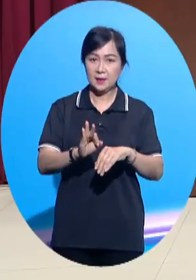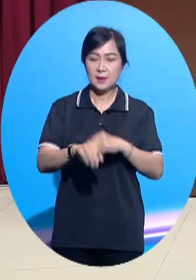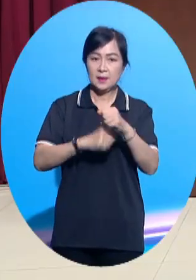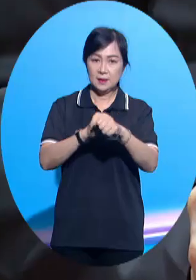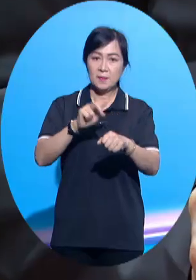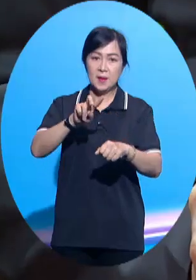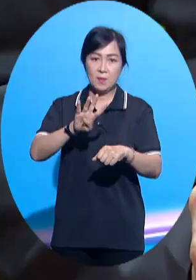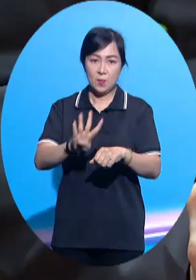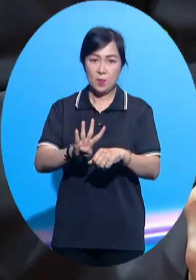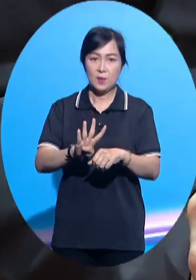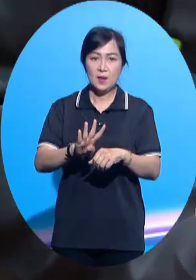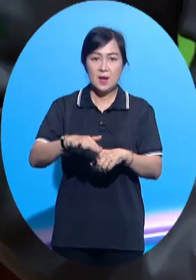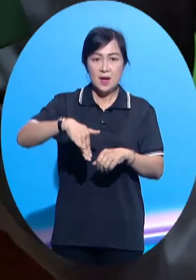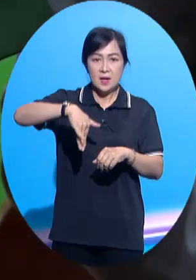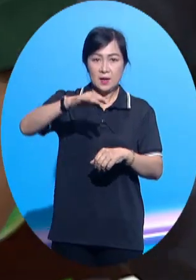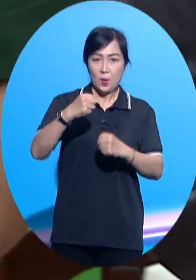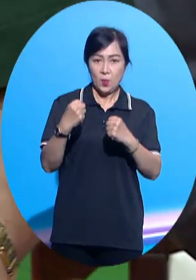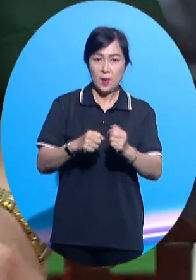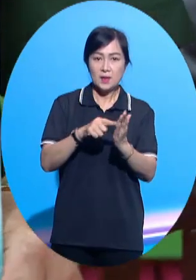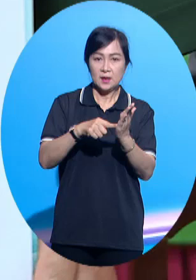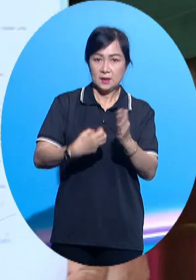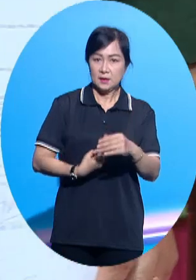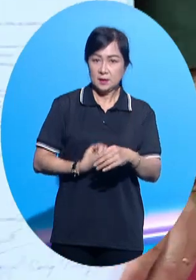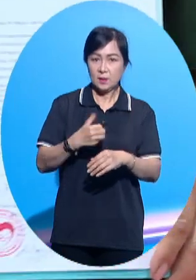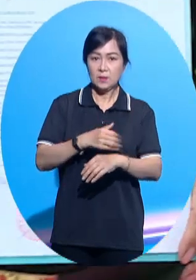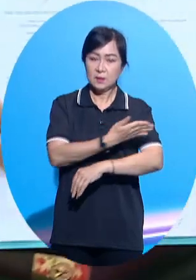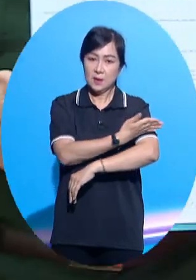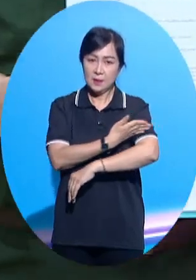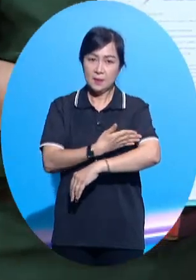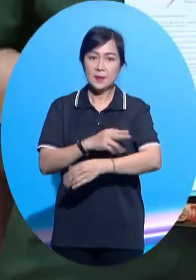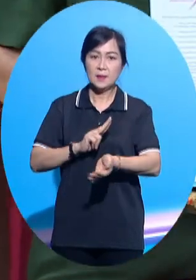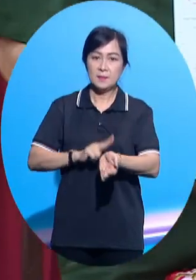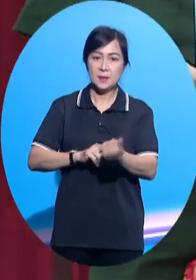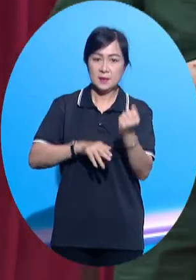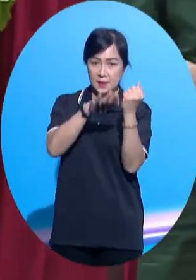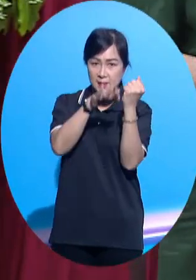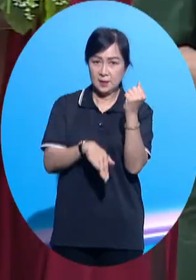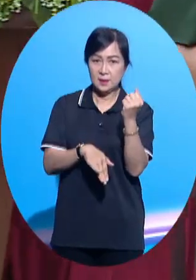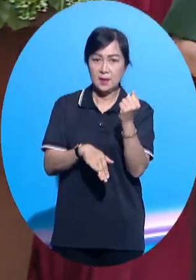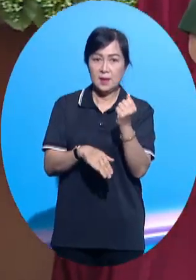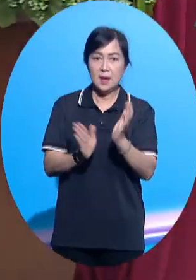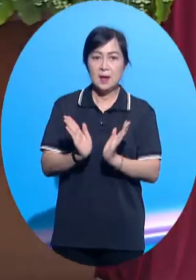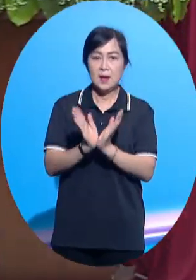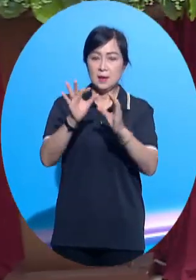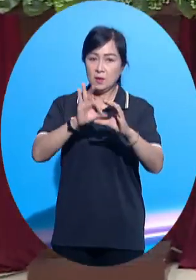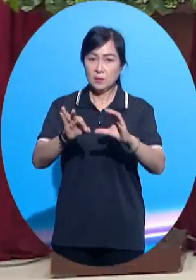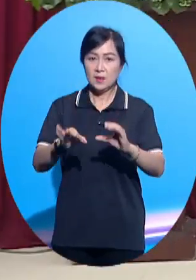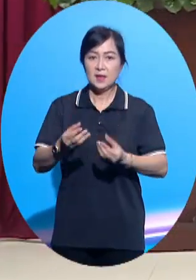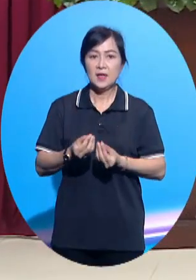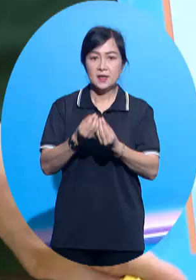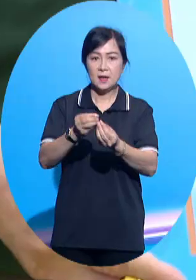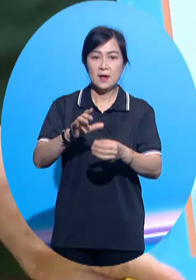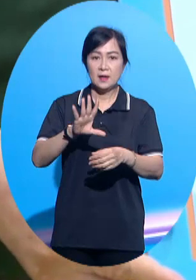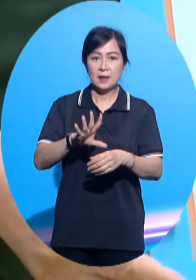năm 2024 để góp phần nâng cao sức khỏe và chất lượng cuộc sống của các thương binh, bệnh binh trên cả nước. Cũng tại buổi lễ, công ty